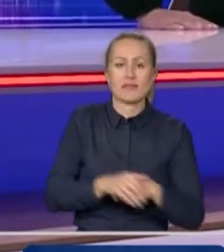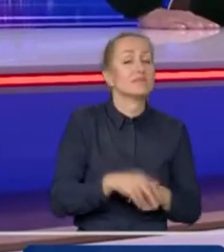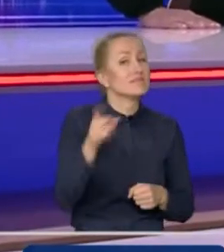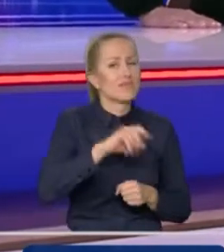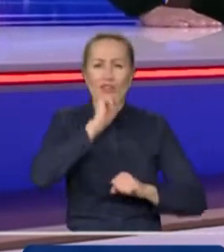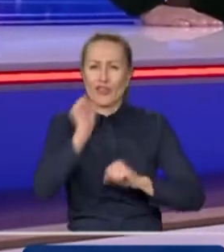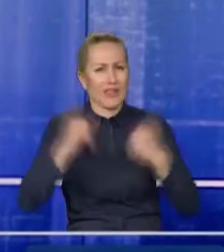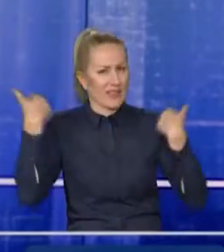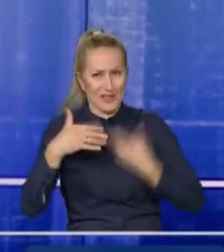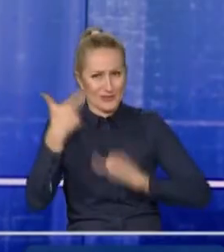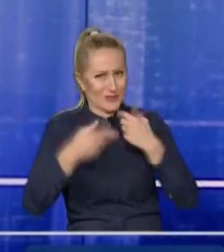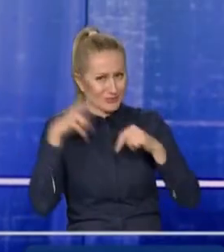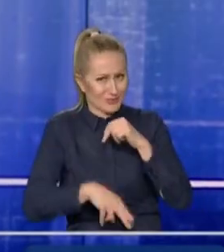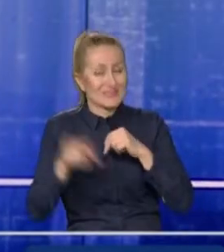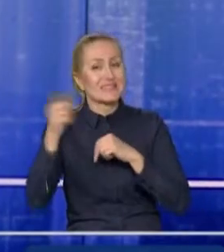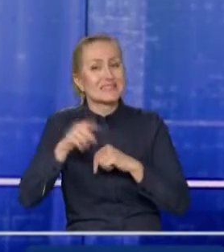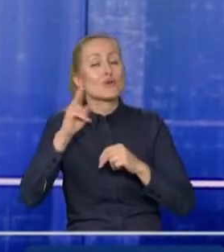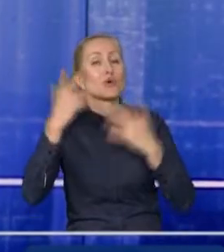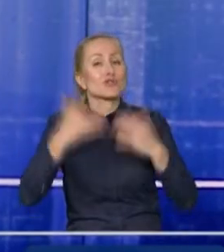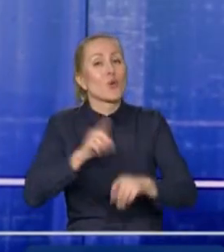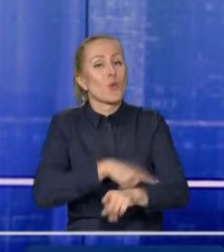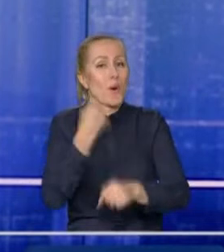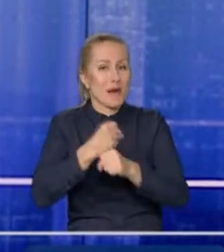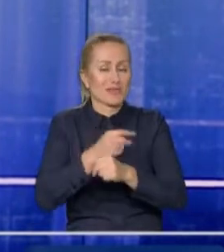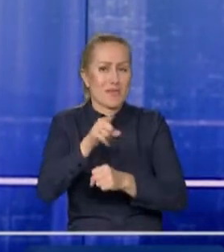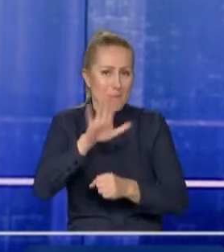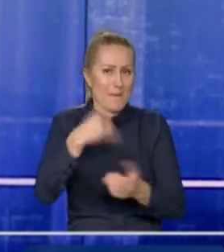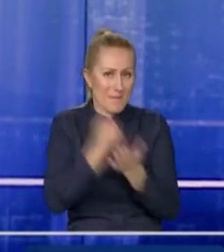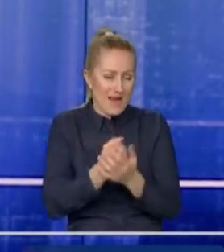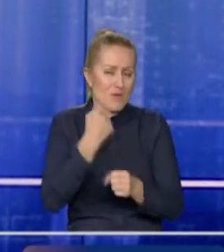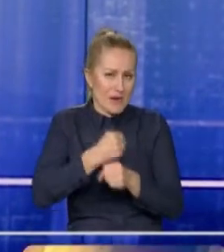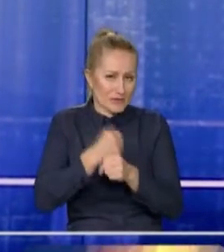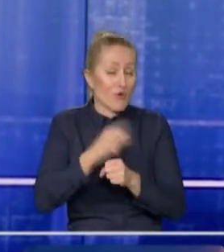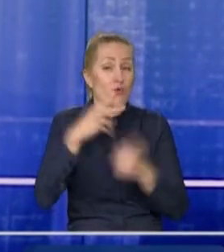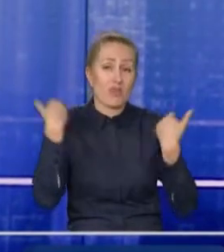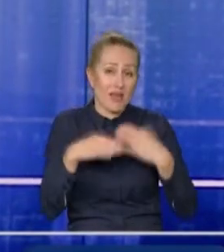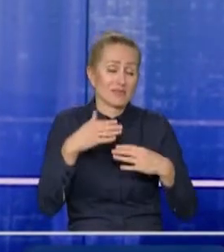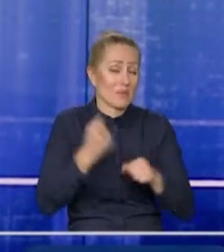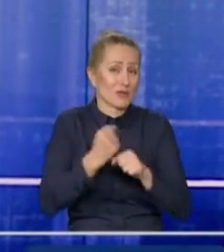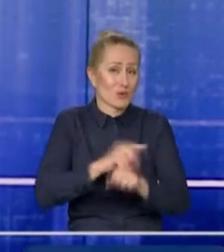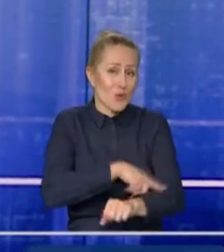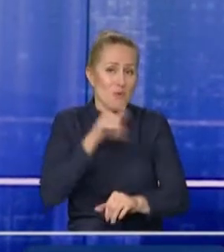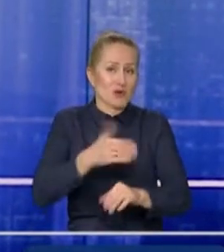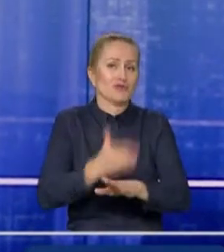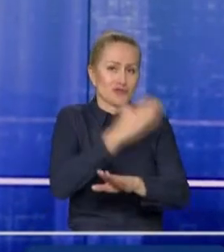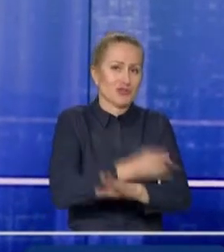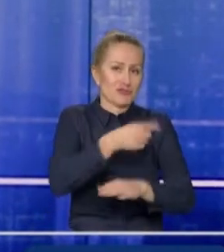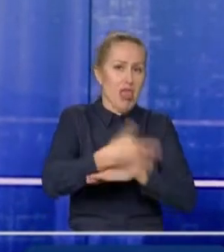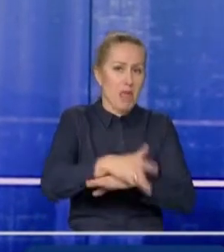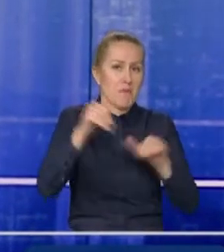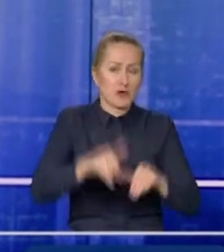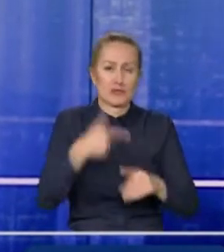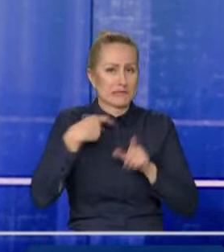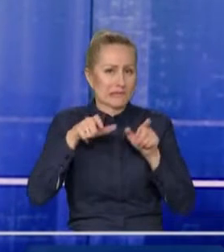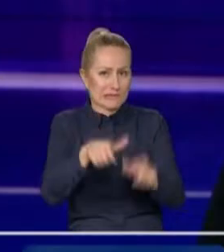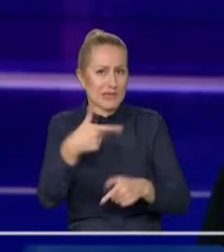i każdy wie, że jeżeli ktoś chce długo pracować, to ma prawo długo pracować, jeżeli ktoś nie chce długo pracować, może przejść na emeryturę i nikogo zmuszać nie